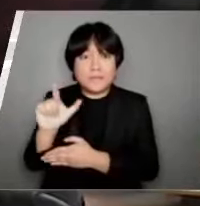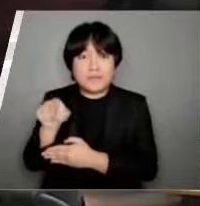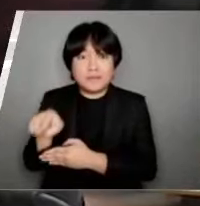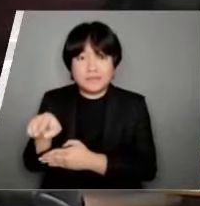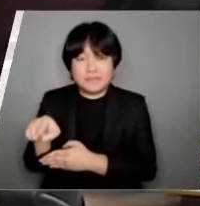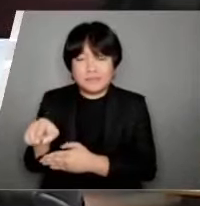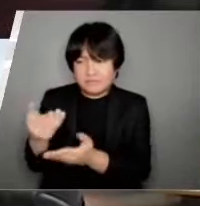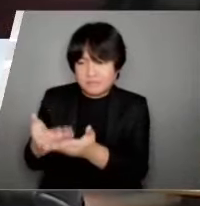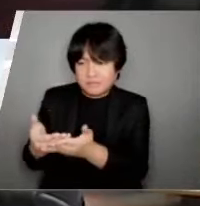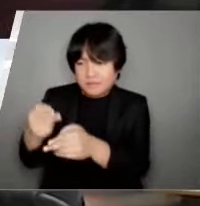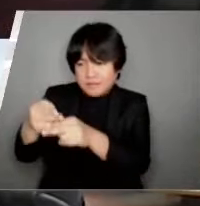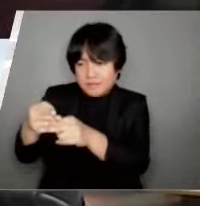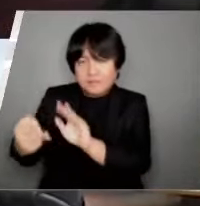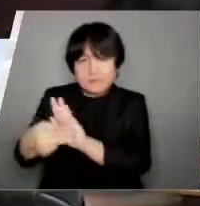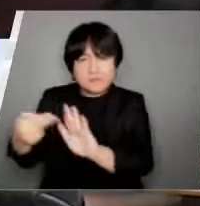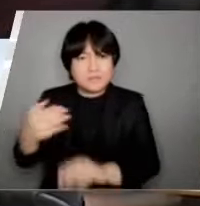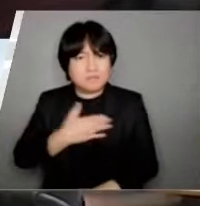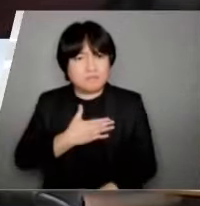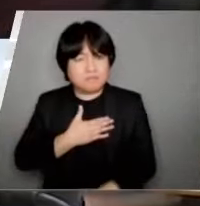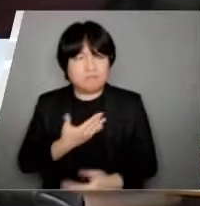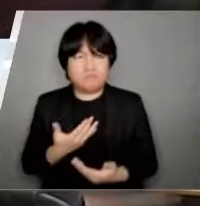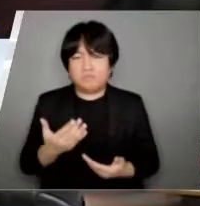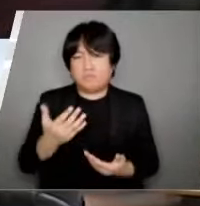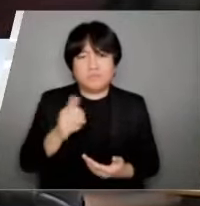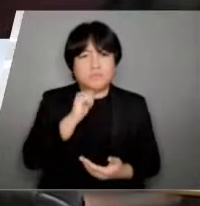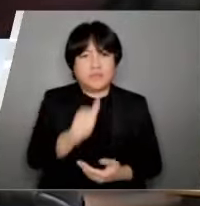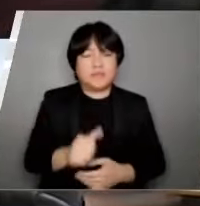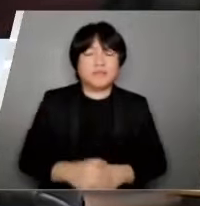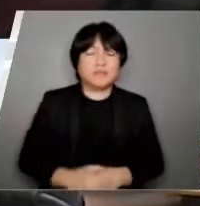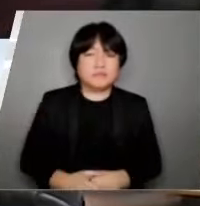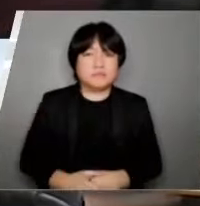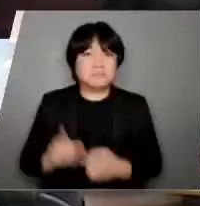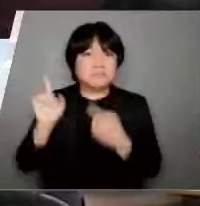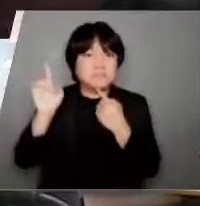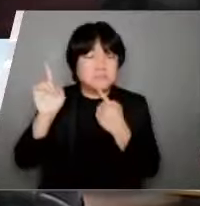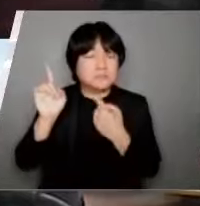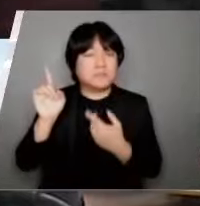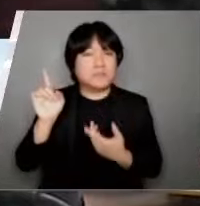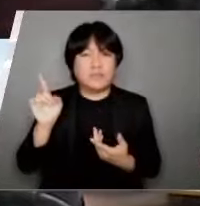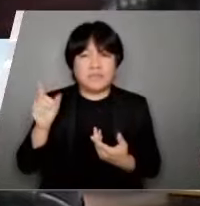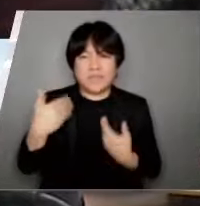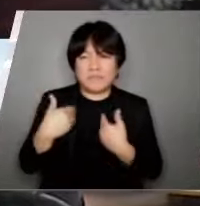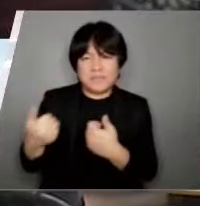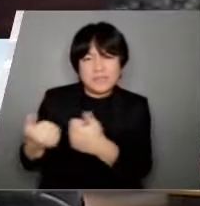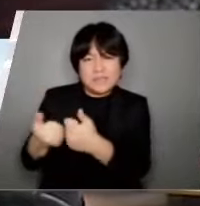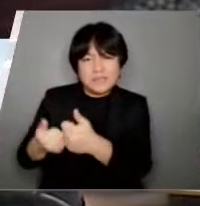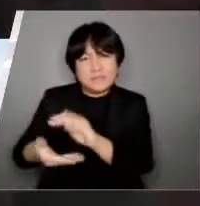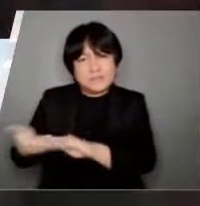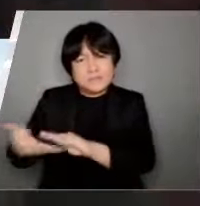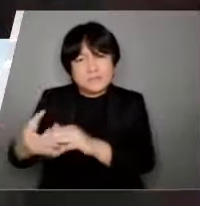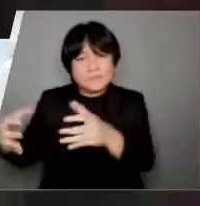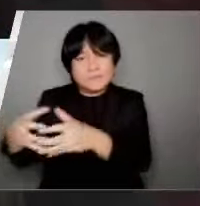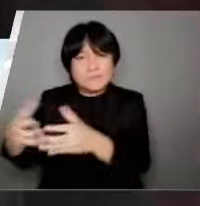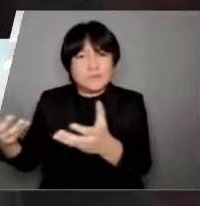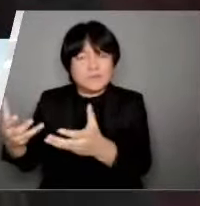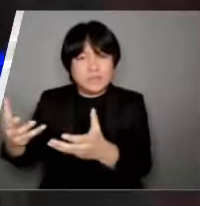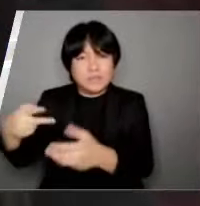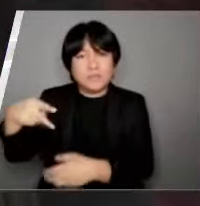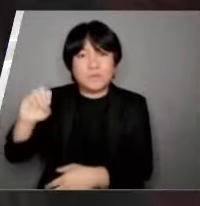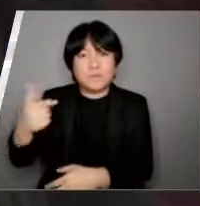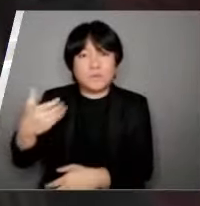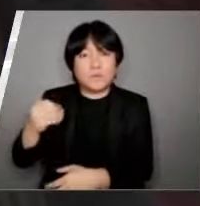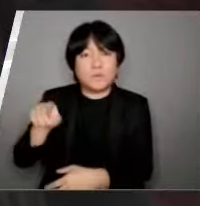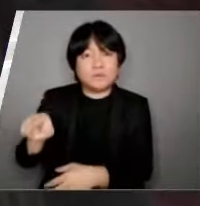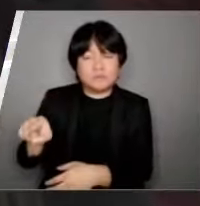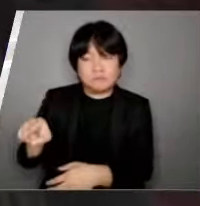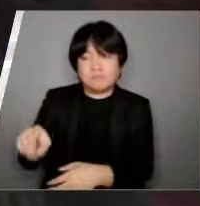siyang kinalaman o papel sa Zunyo One o sa Hongsheng Gaming na unang ni-raid na Pogo sa Baofu compound. Hindi rin daw nabanggit